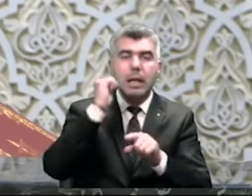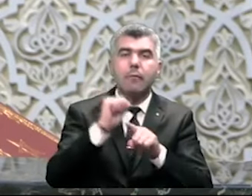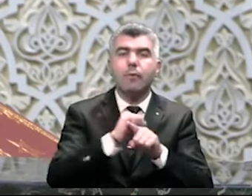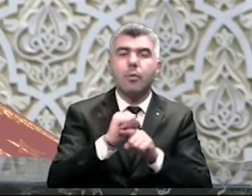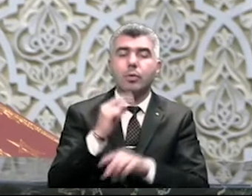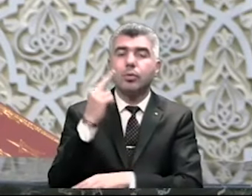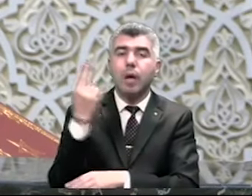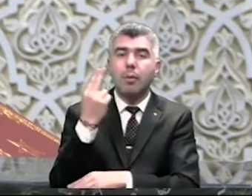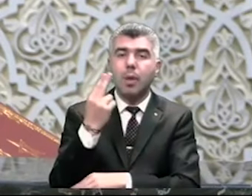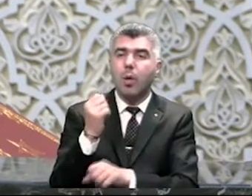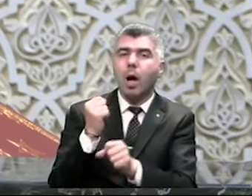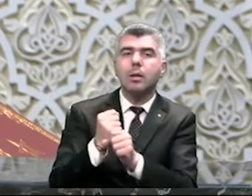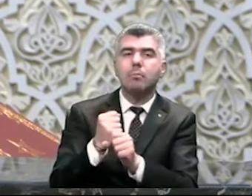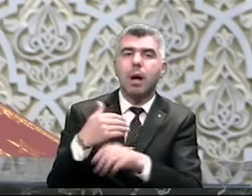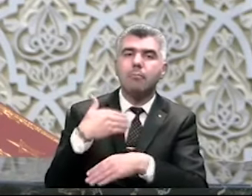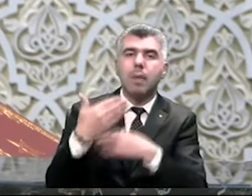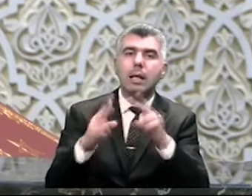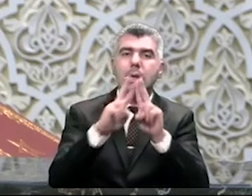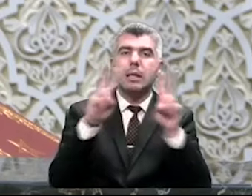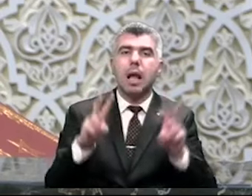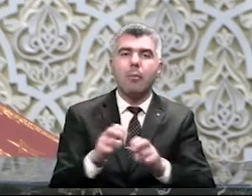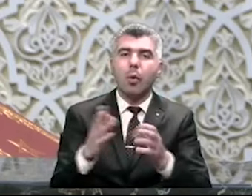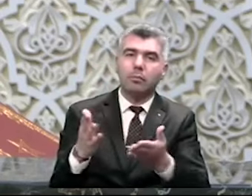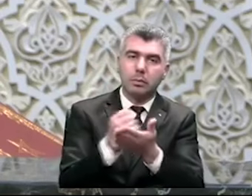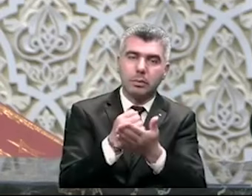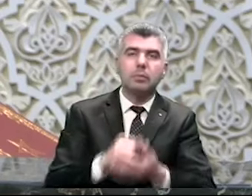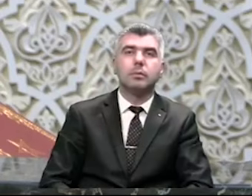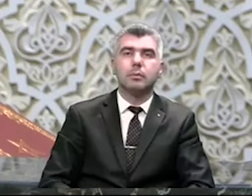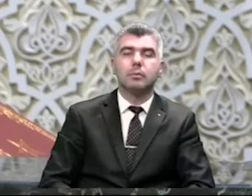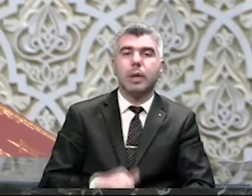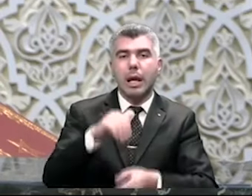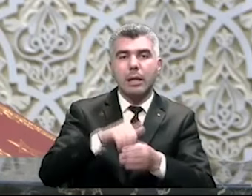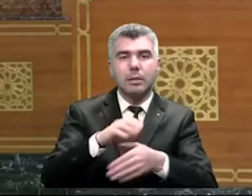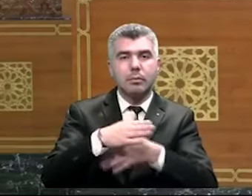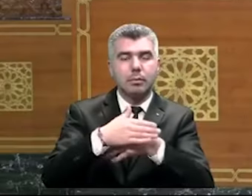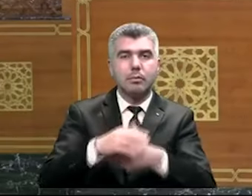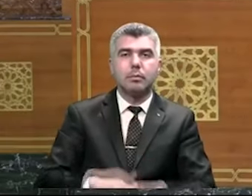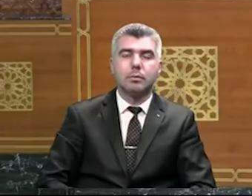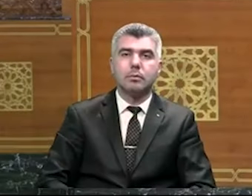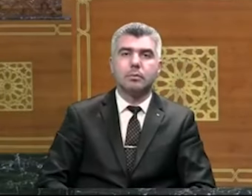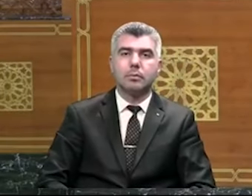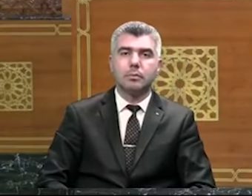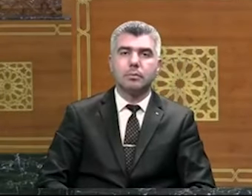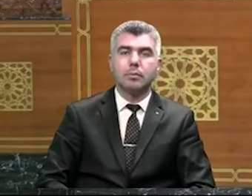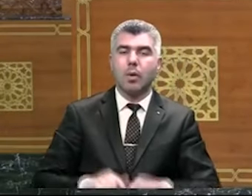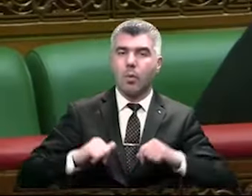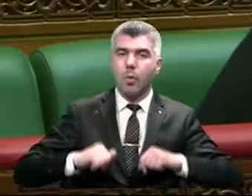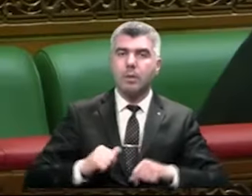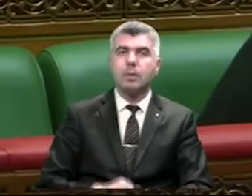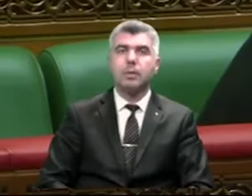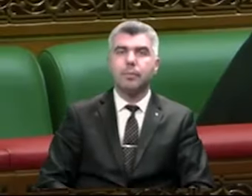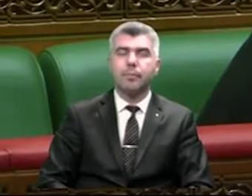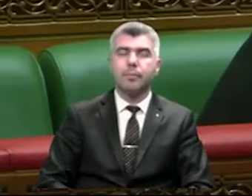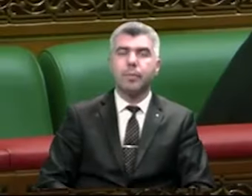مع حاجيه سوق الشغل كلمه الحد السده المستشرين فريق التجمع الوطني لحر تقديم السؤال استاذه فاطمه تفضلي السيد الوزير عن